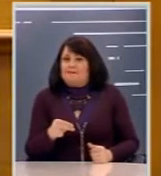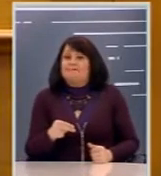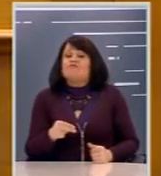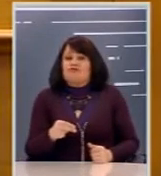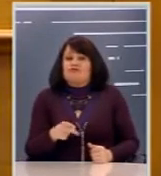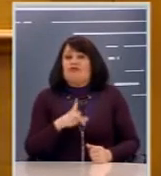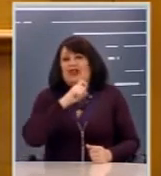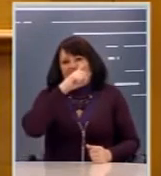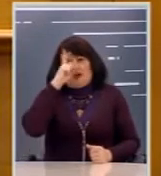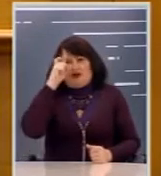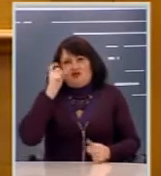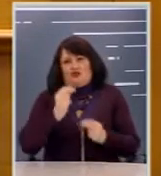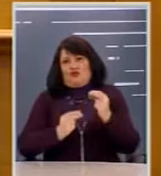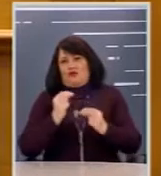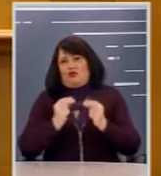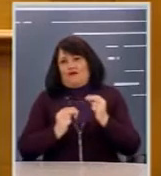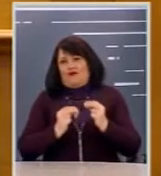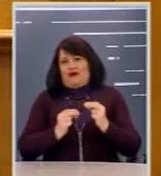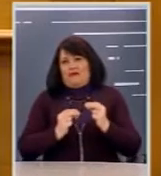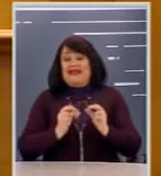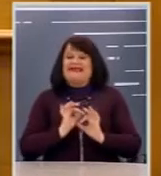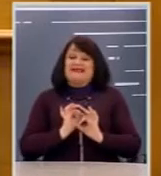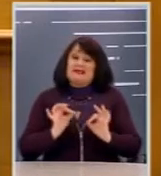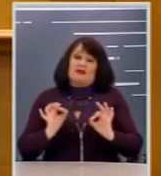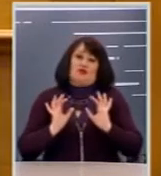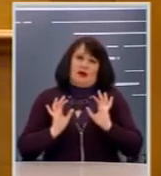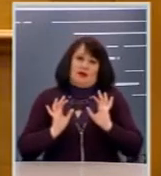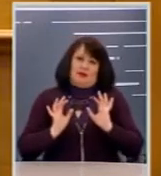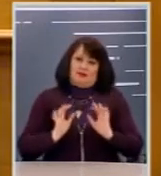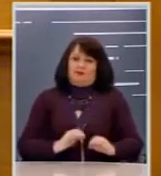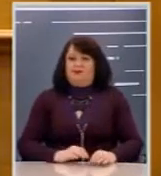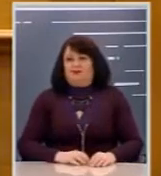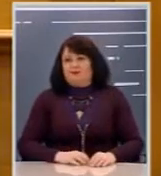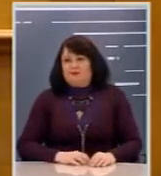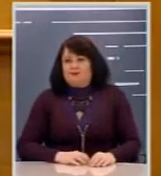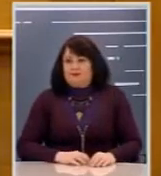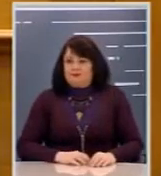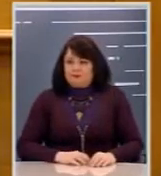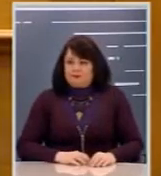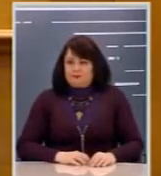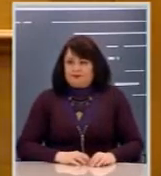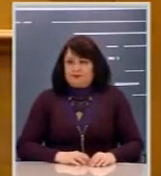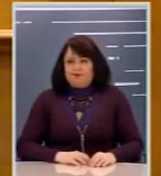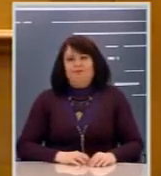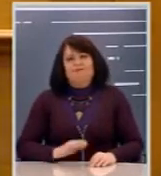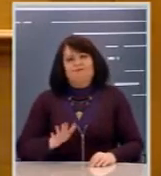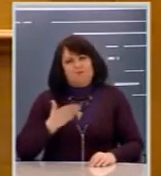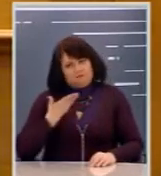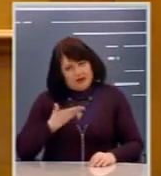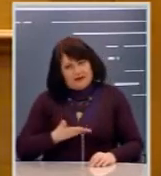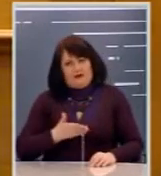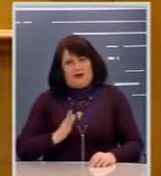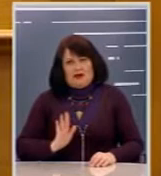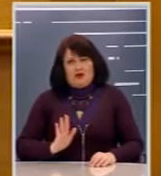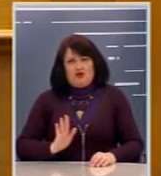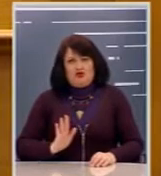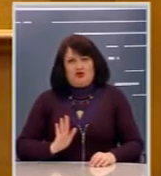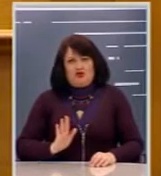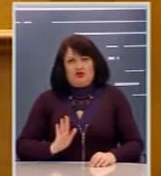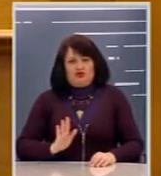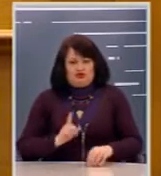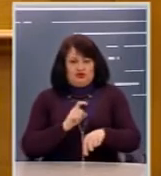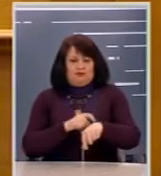πολύ δύσκολο πρόβλημα, χωρίς αμφιβολία. Και για να ολοκληρώσω, κύριε Πρόεδρε, για να